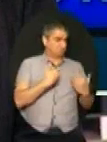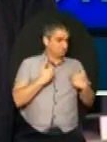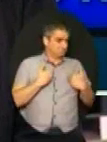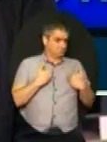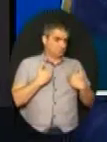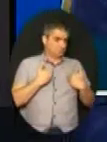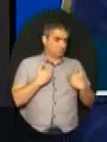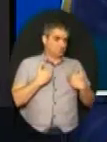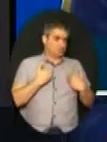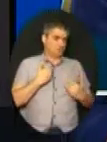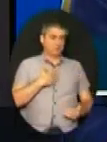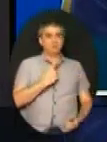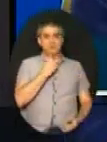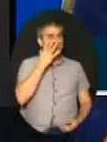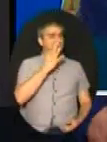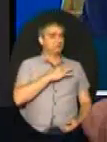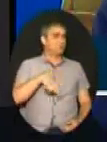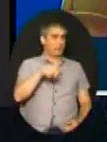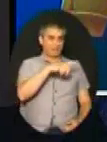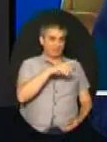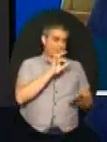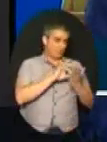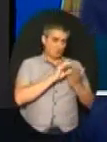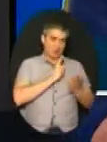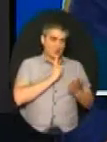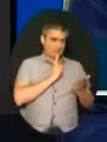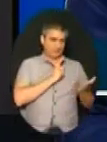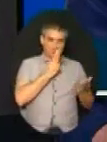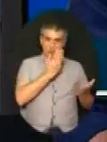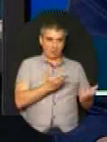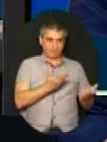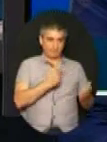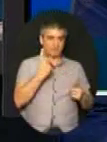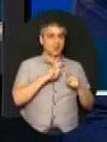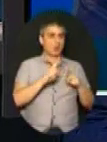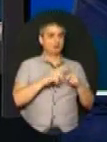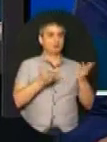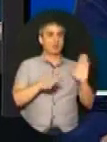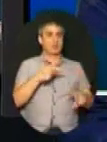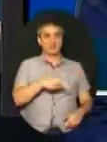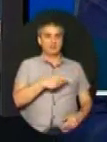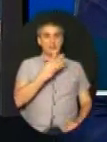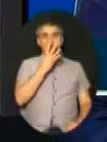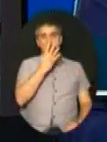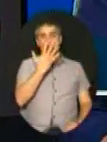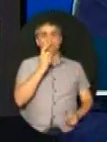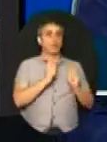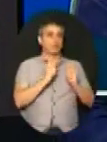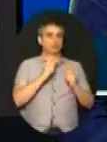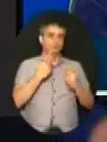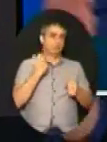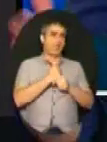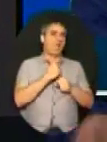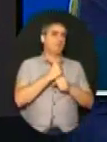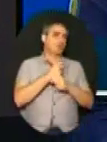באופן כללי רק רוצה להסב את תשומת ליבכם לנקודה שלא מספיק רואים אותה. כל חודש נהרגים פה 4-5 אנשים בכל מיני